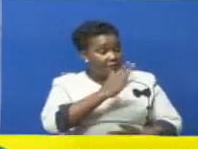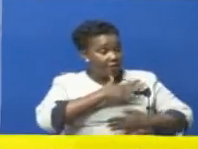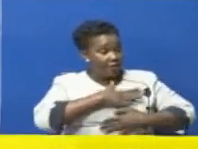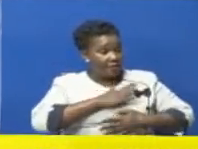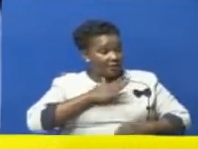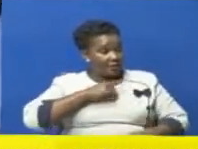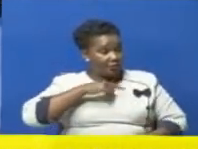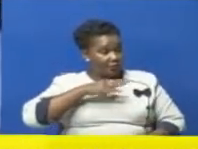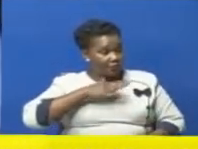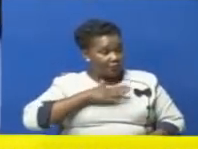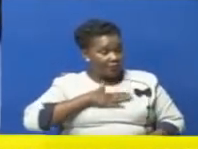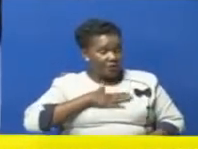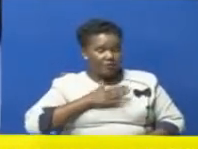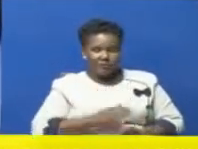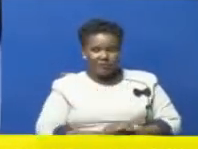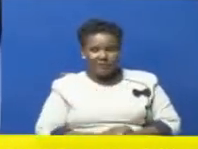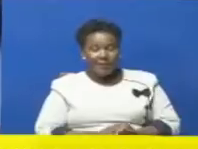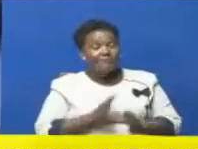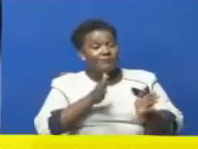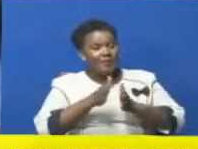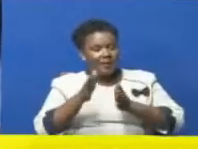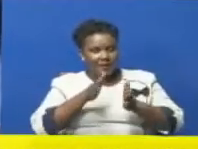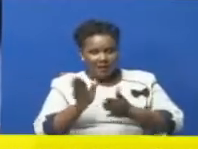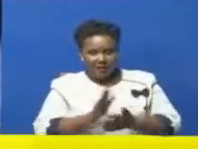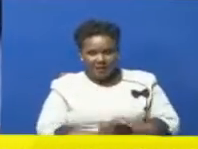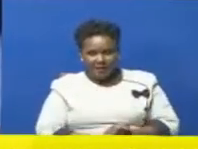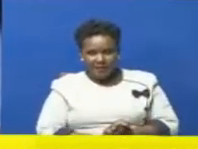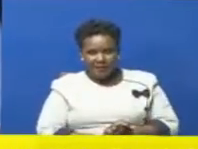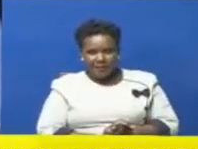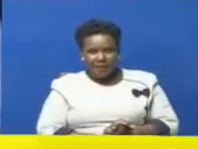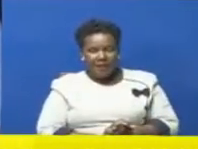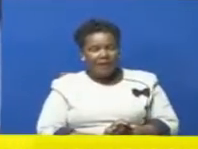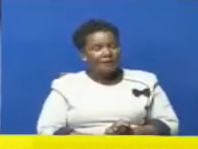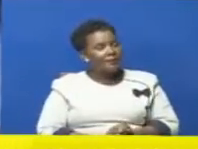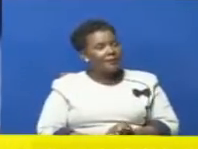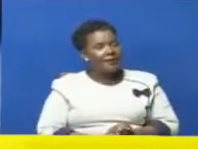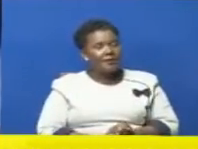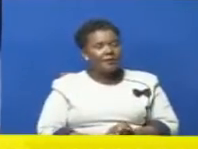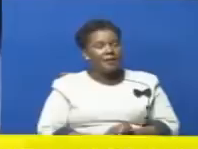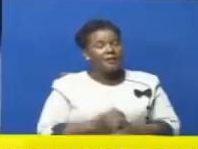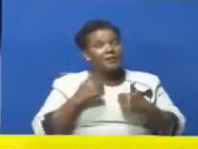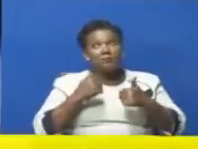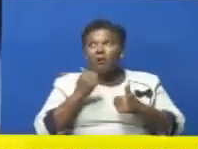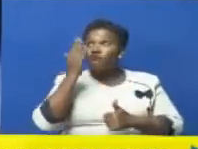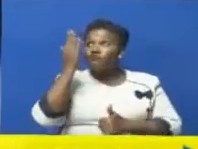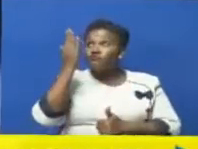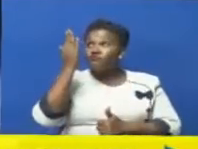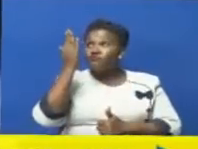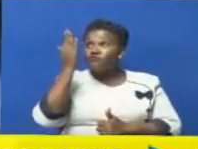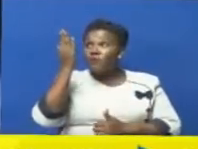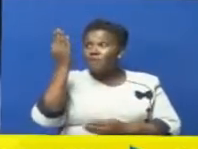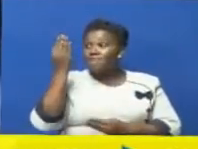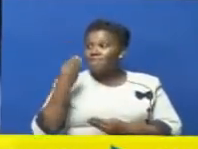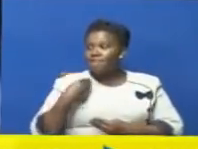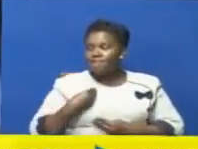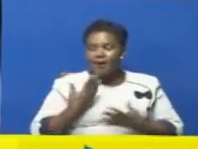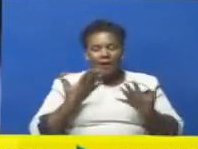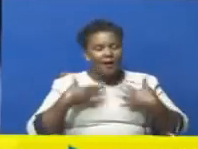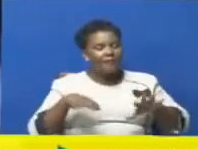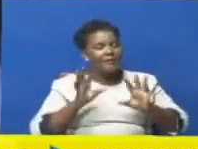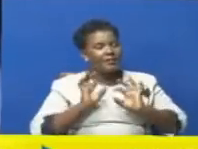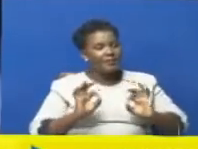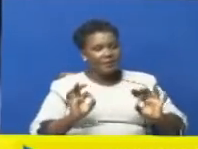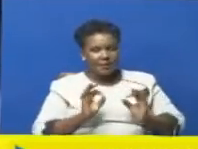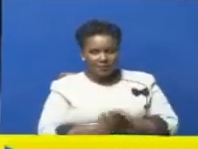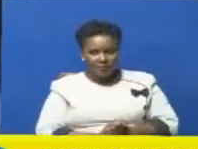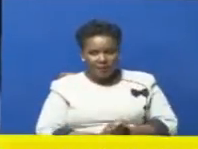wajiandae. Sina kazi mbovu. Nategemea tu Mwenyezi Mungu anijalie afya safi siku ya kupima mpaka siku ya fight. Nikafanya kazi